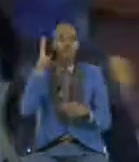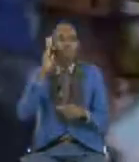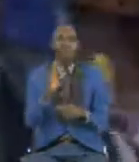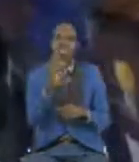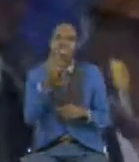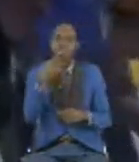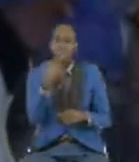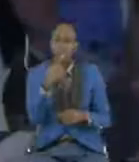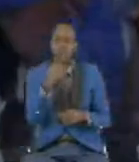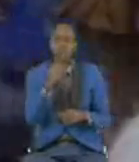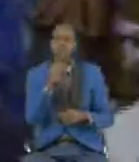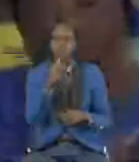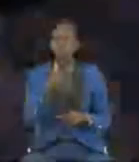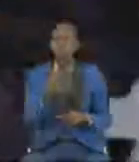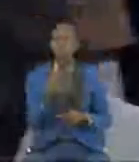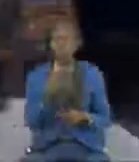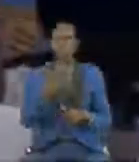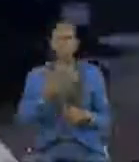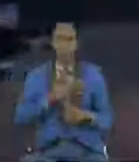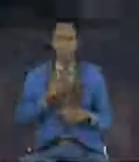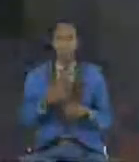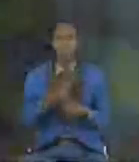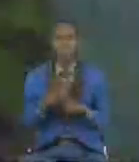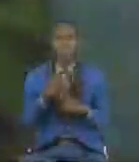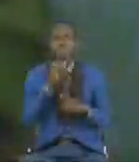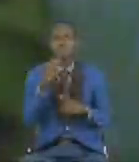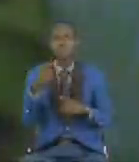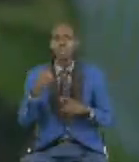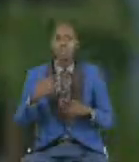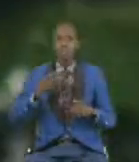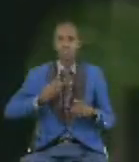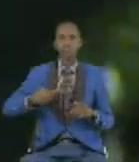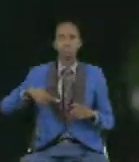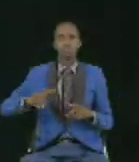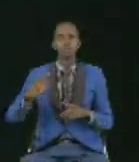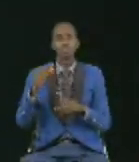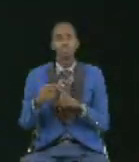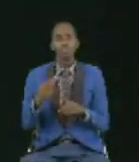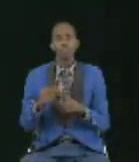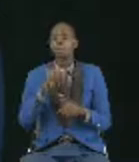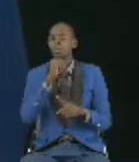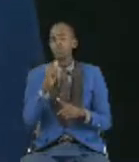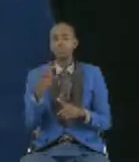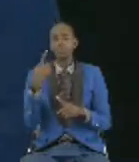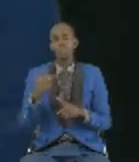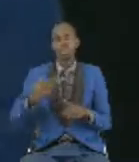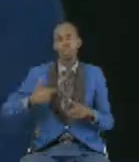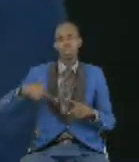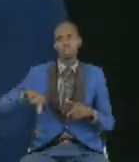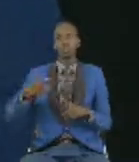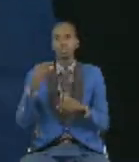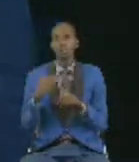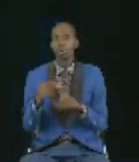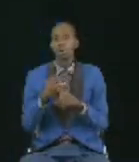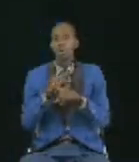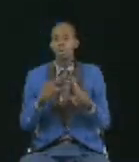notre parole, pas notre, la parole de notre dénomination, pas la parole de la dénomination, mais la parole de Dieu.